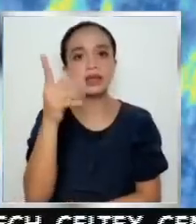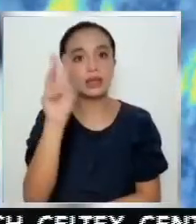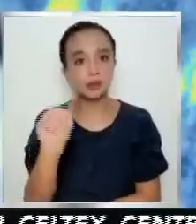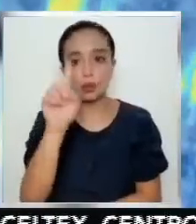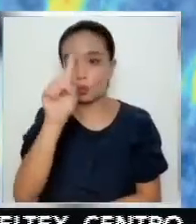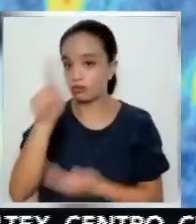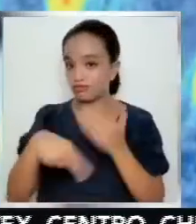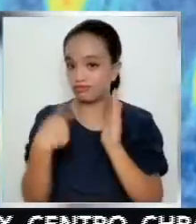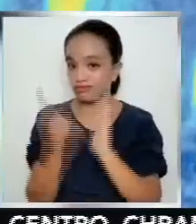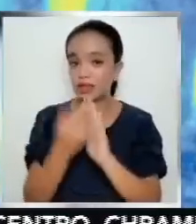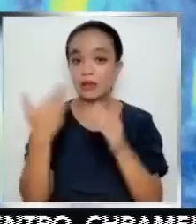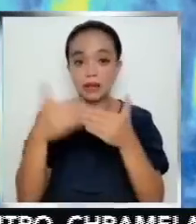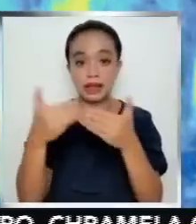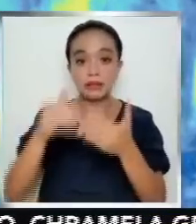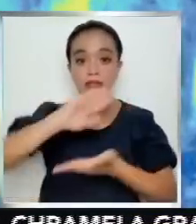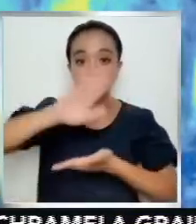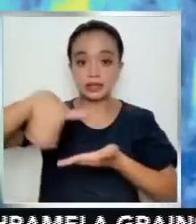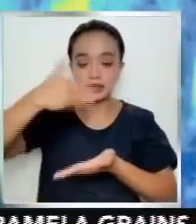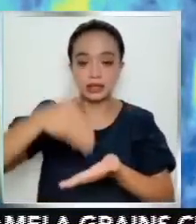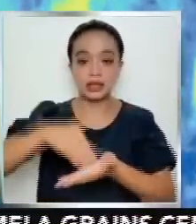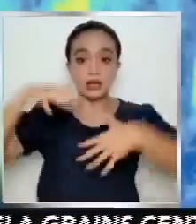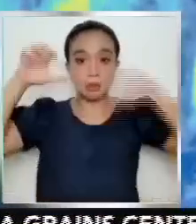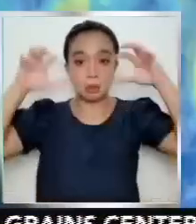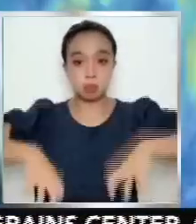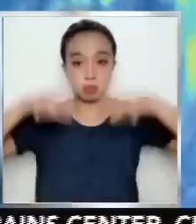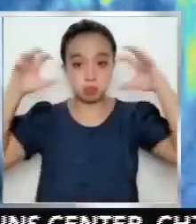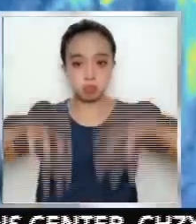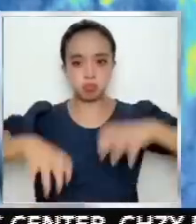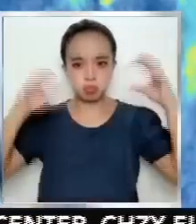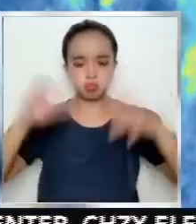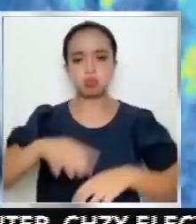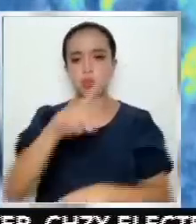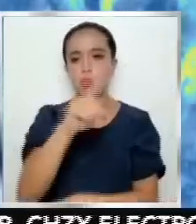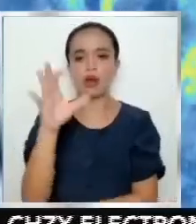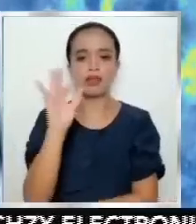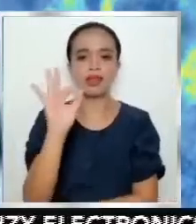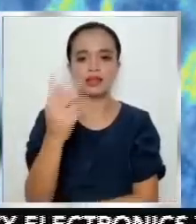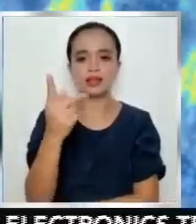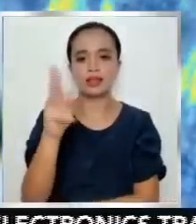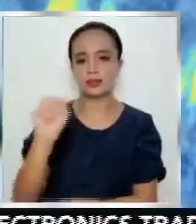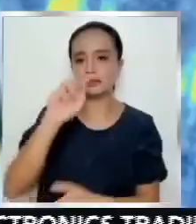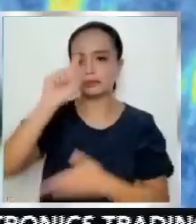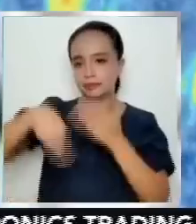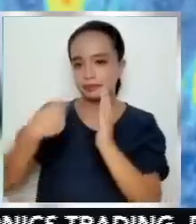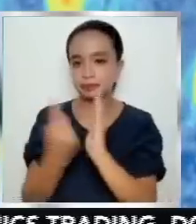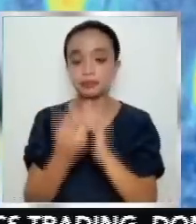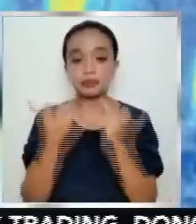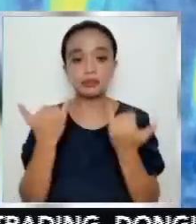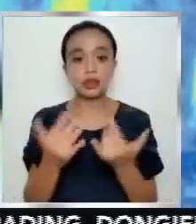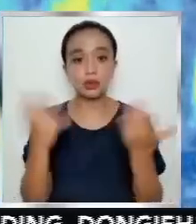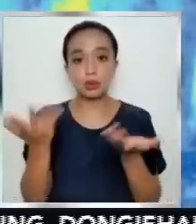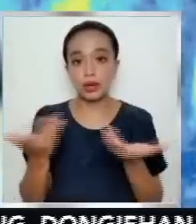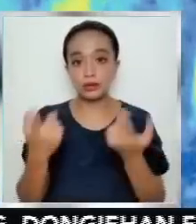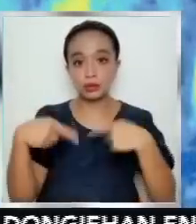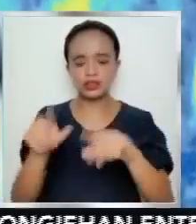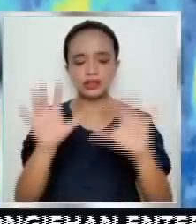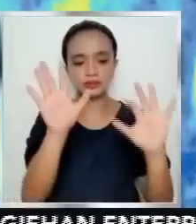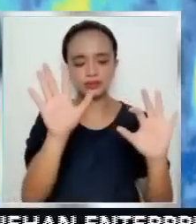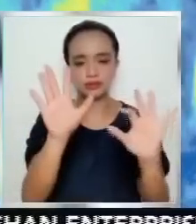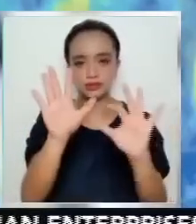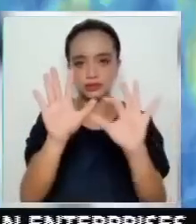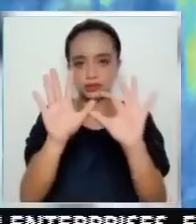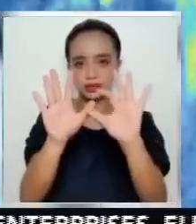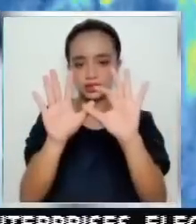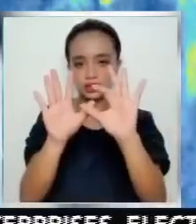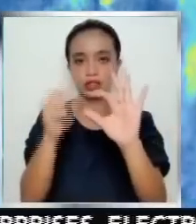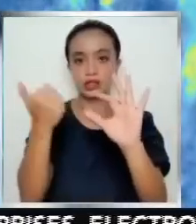sa gitna, at yung pagbugso aabot hanggang 190 kilometers per hour. Sa ngayon, kumikilos ito sa direksyong north-northwest sa bilis na 10